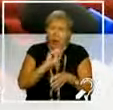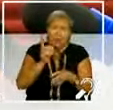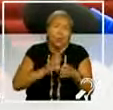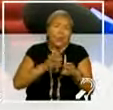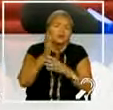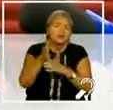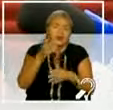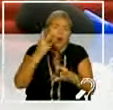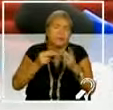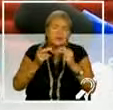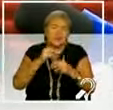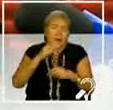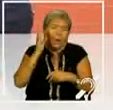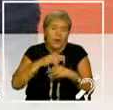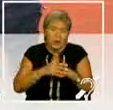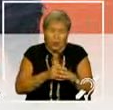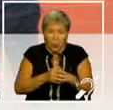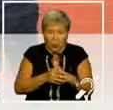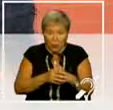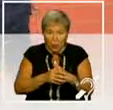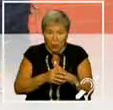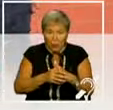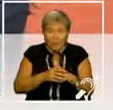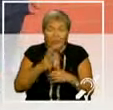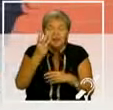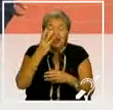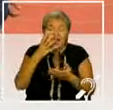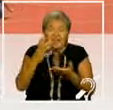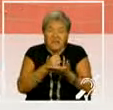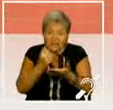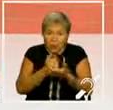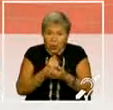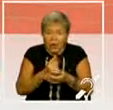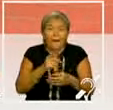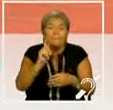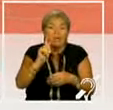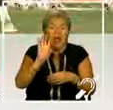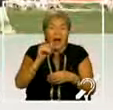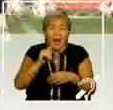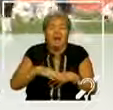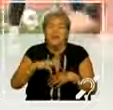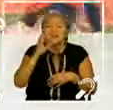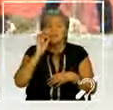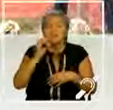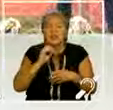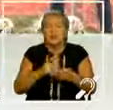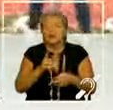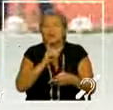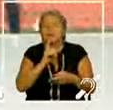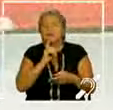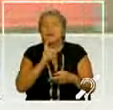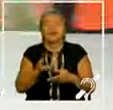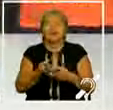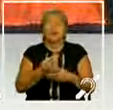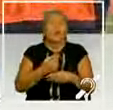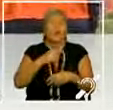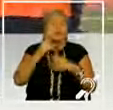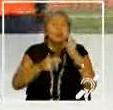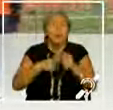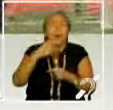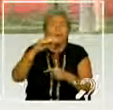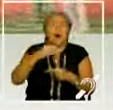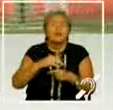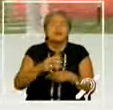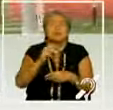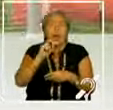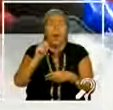undeva să treacă apareze stadion după trei victorii consecutive patronul echipei este sigur de primul titlu după o pauză de opt ani anul